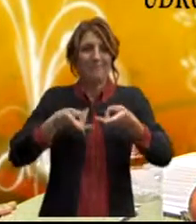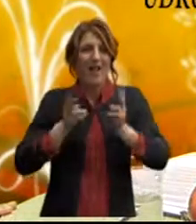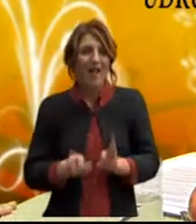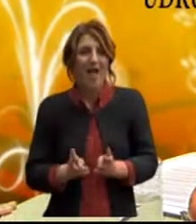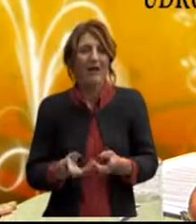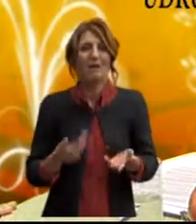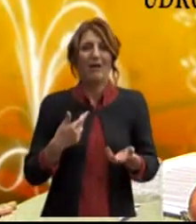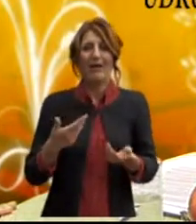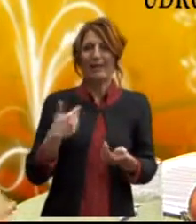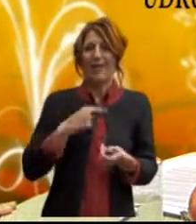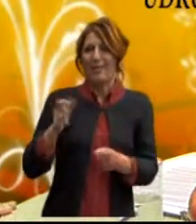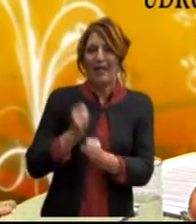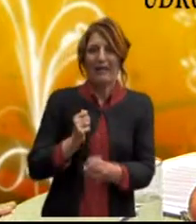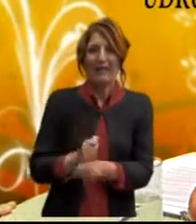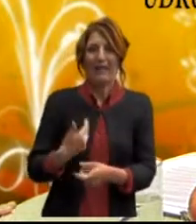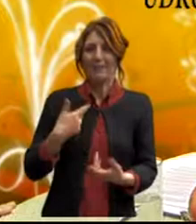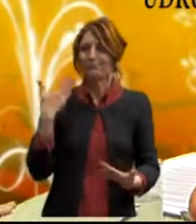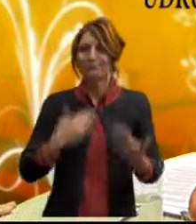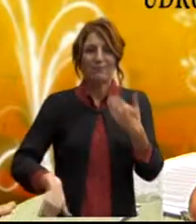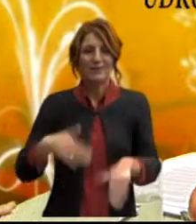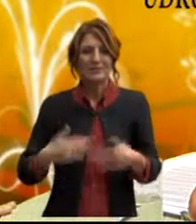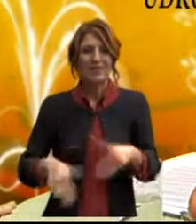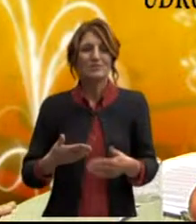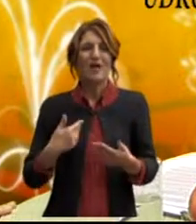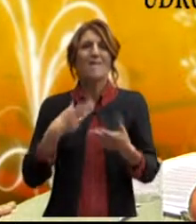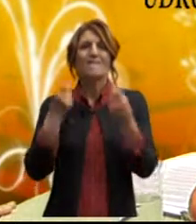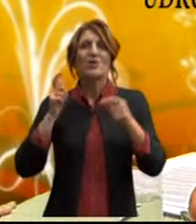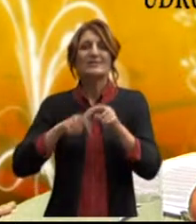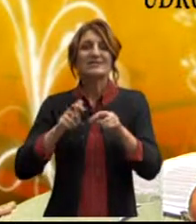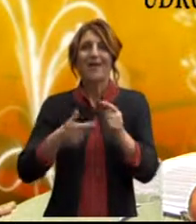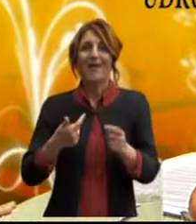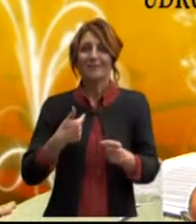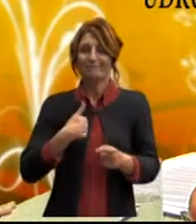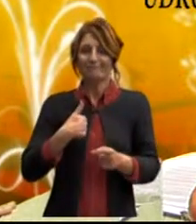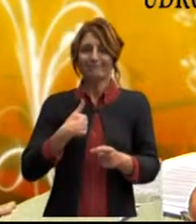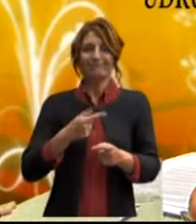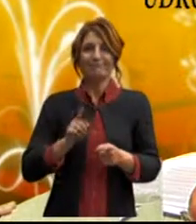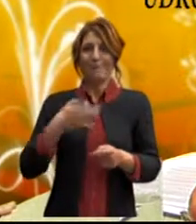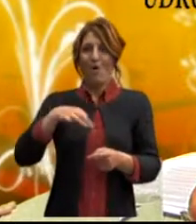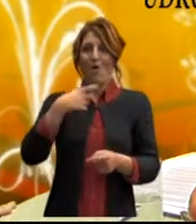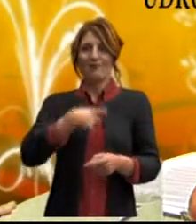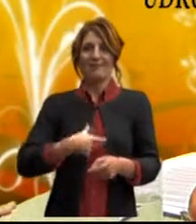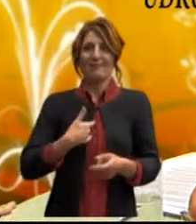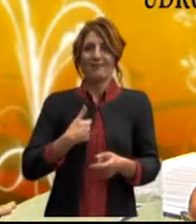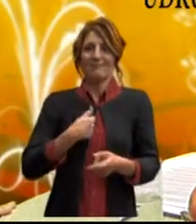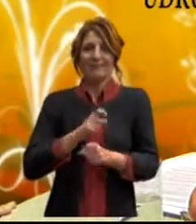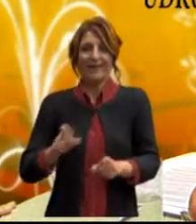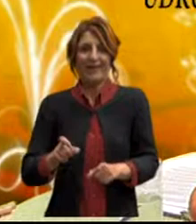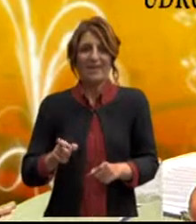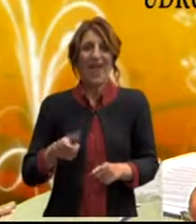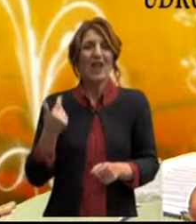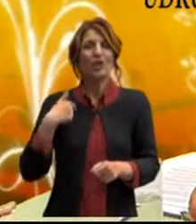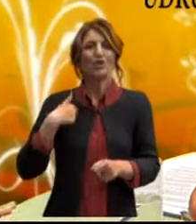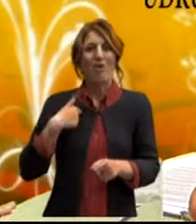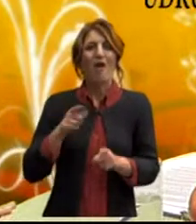imam, nezaposlen sam recimo i puno stvari koje o nama ne ovise, ali nas jako markiraju, jako nas